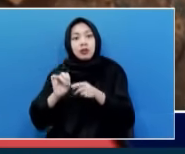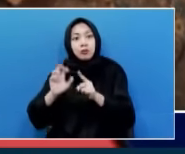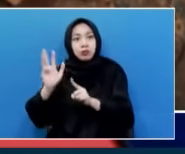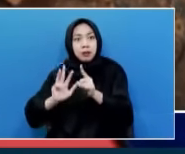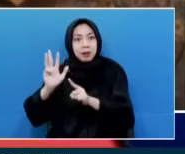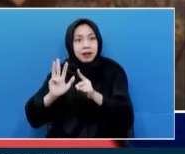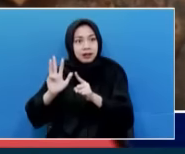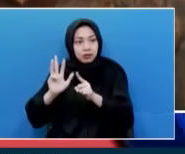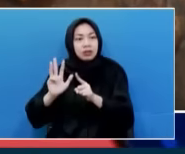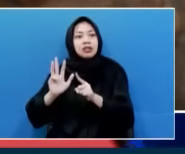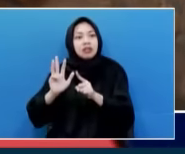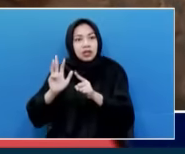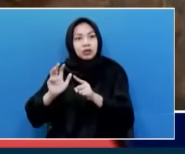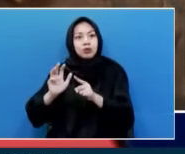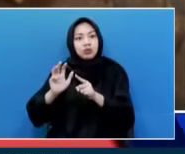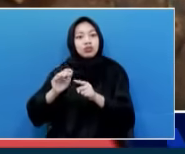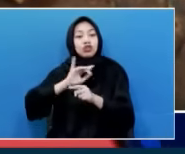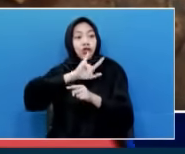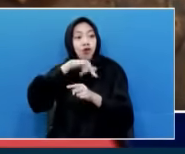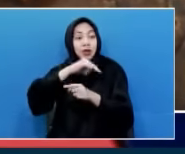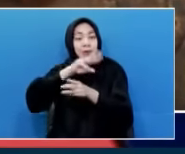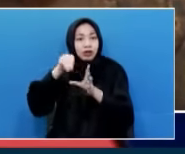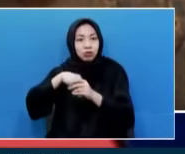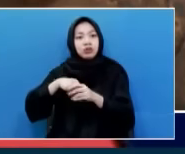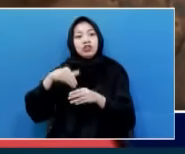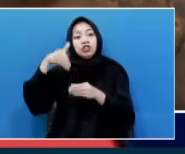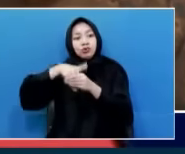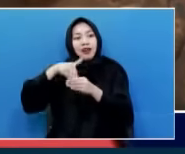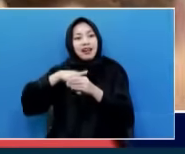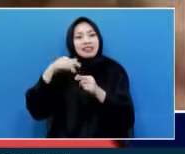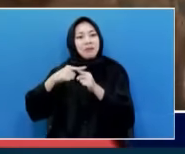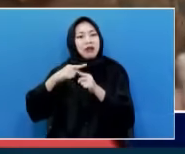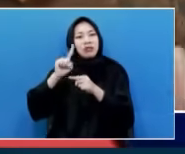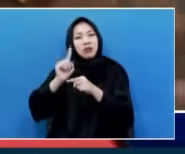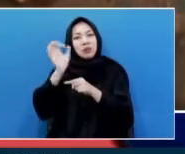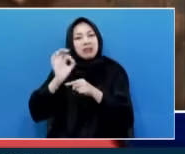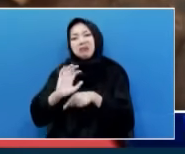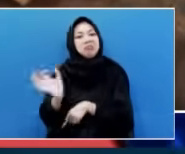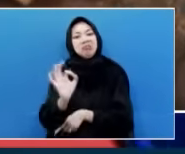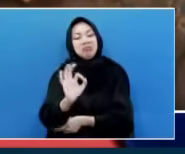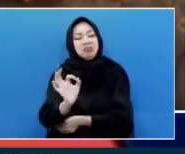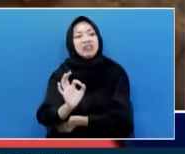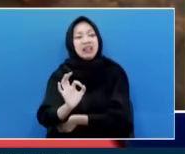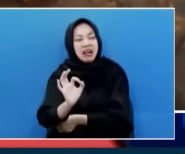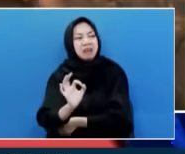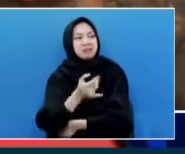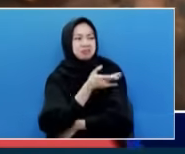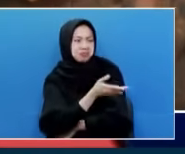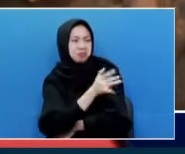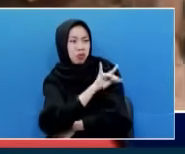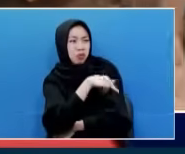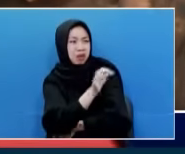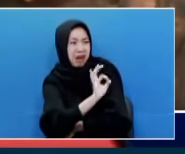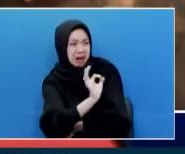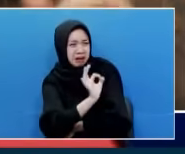enggak nyampai 1% karena ada pak Jokowi di situ jadi DDW merasa kalaupun enggak ada Pak Jokowi akhirnya ya toh di